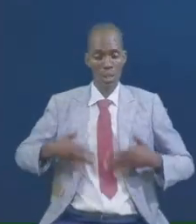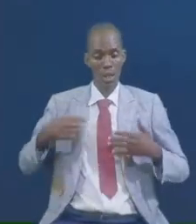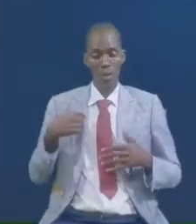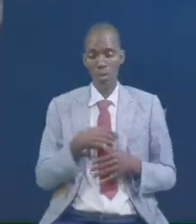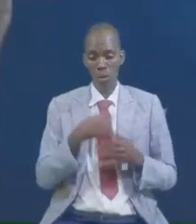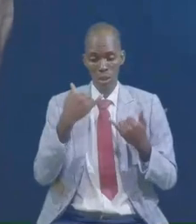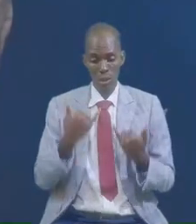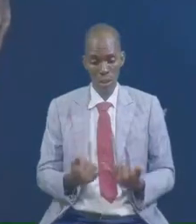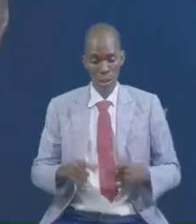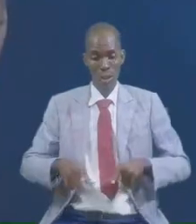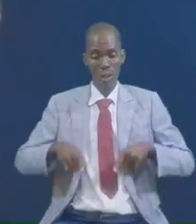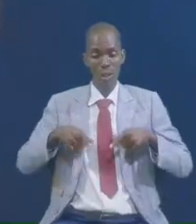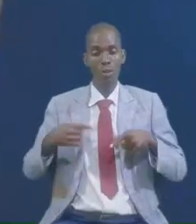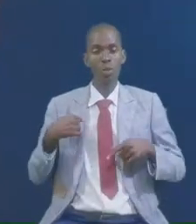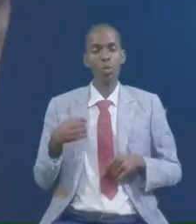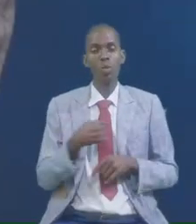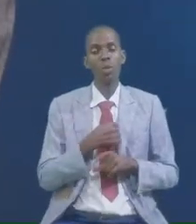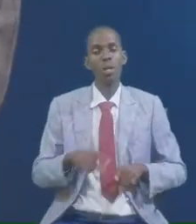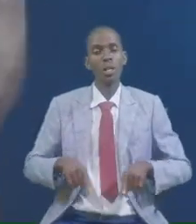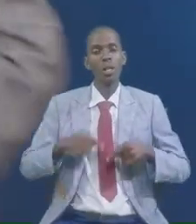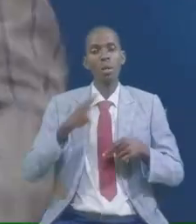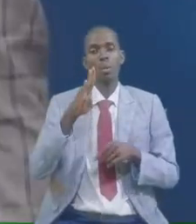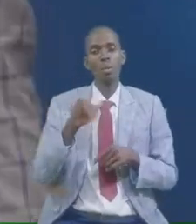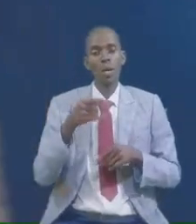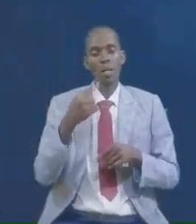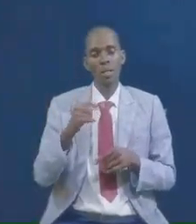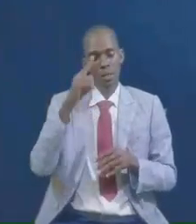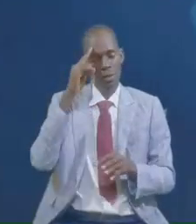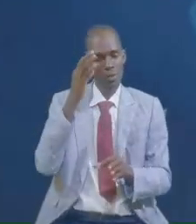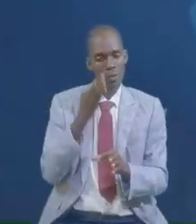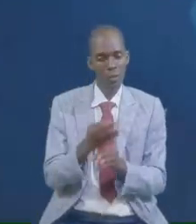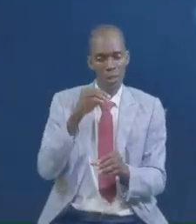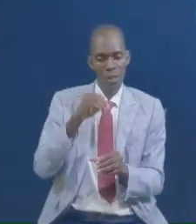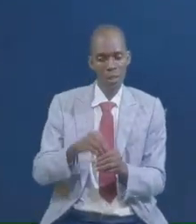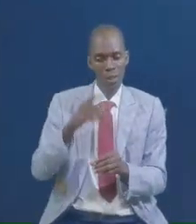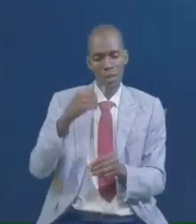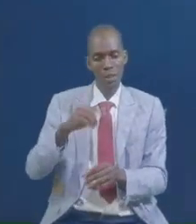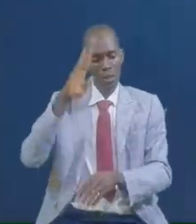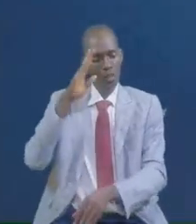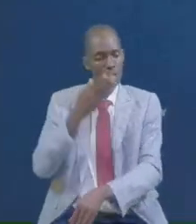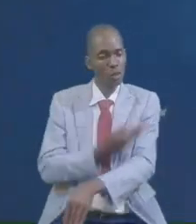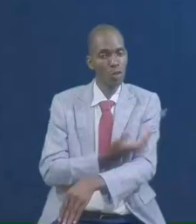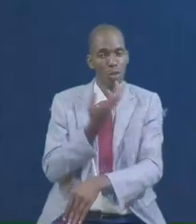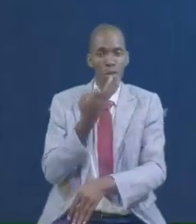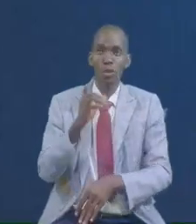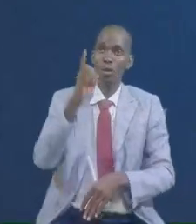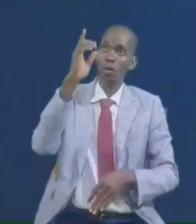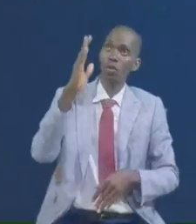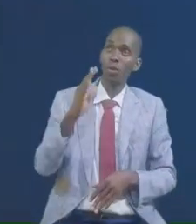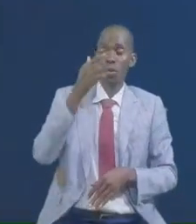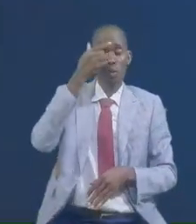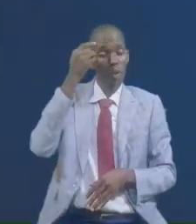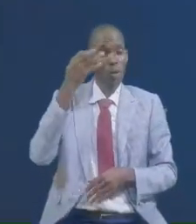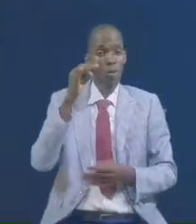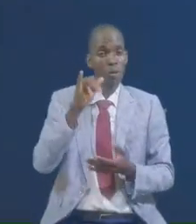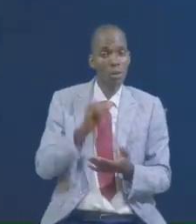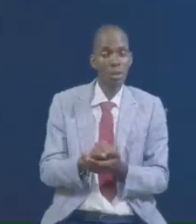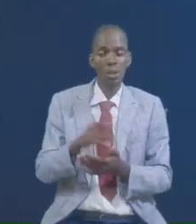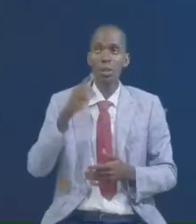maintenant, nous vivons par la foi au Fils de Dieu. Et pour cela donc, lui,